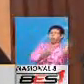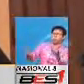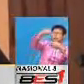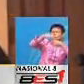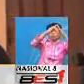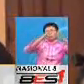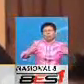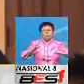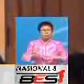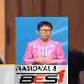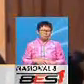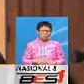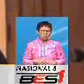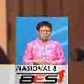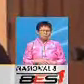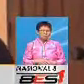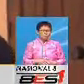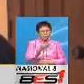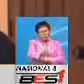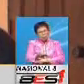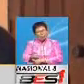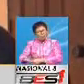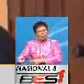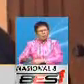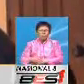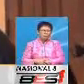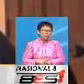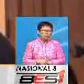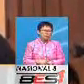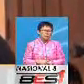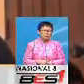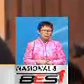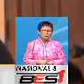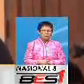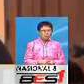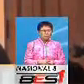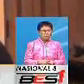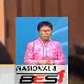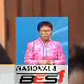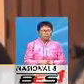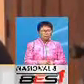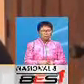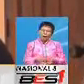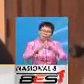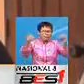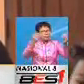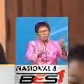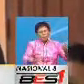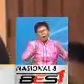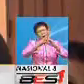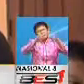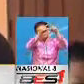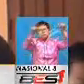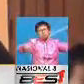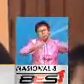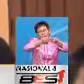dah. Jadi barang-barang jadi TV dengan PC juga selama. Yang lain habis lah. Macam almari